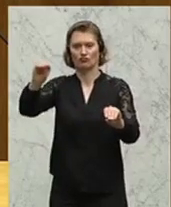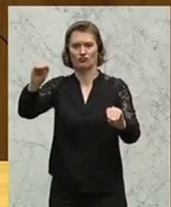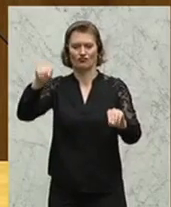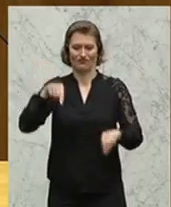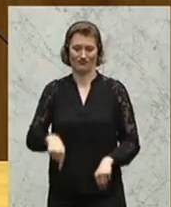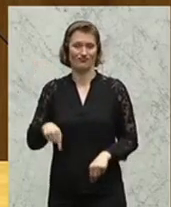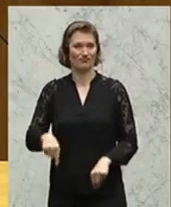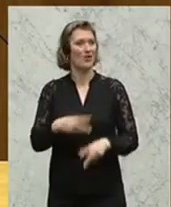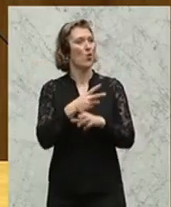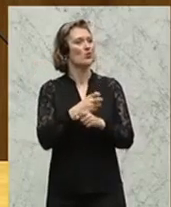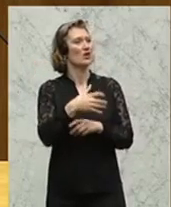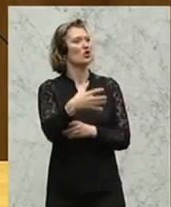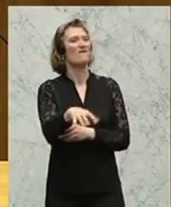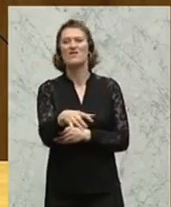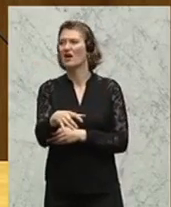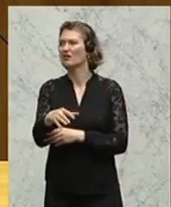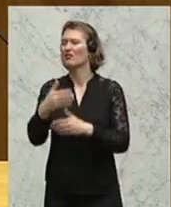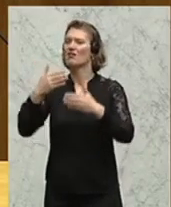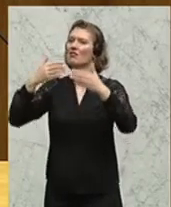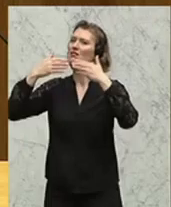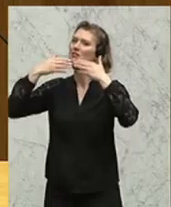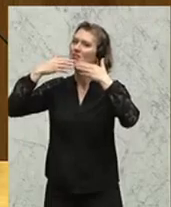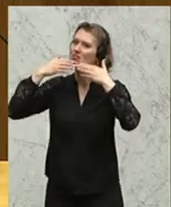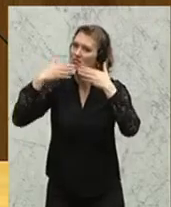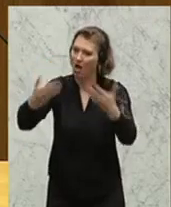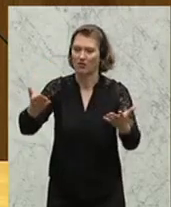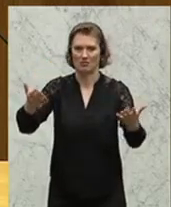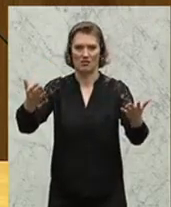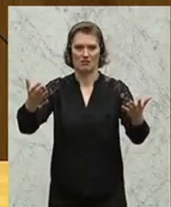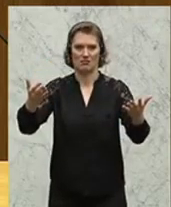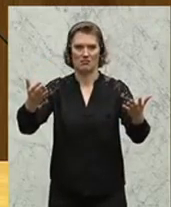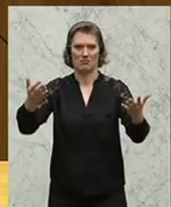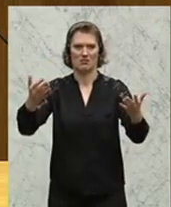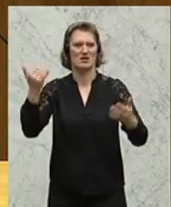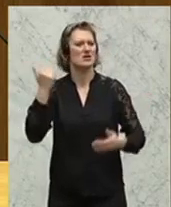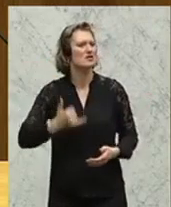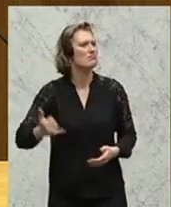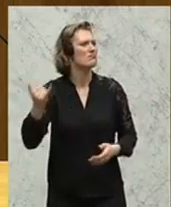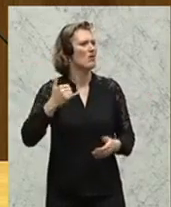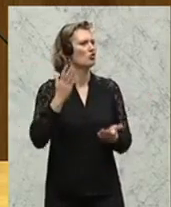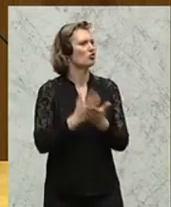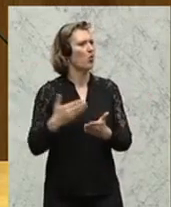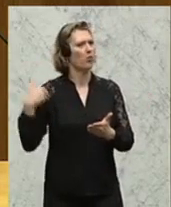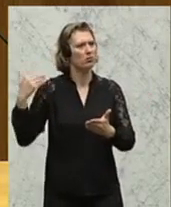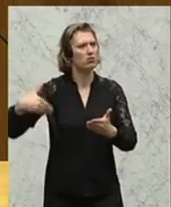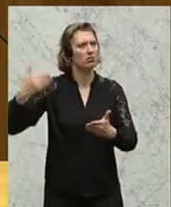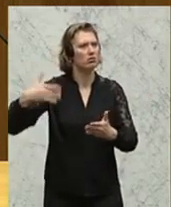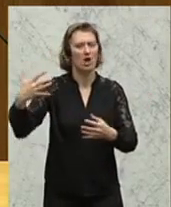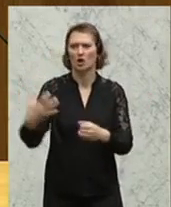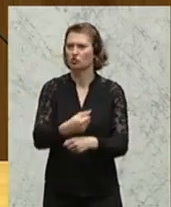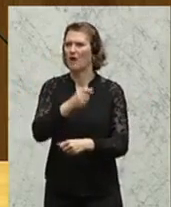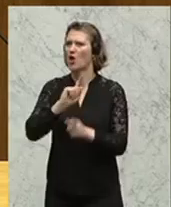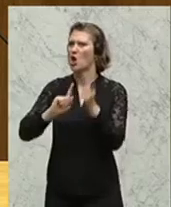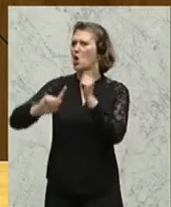um den österreichischen Wirtinnen und Wirten zu danken. Sie schaffen es immer wieder, unter schwierigsten Rahmenbedingungen